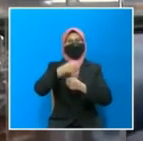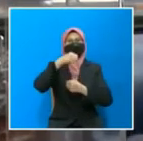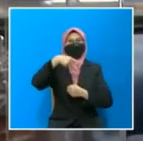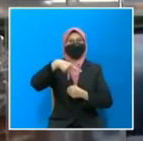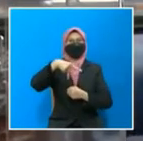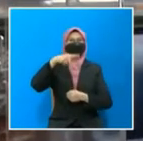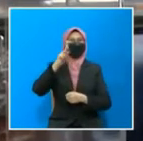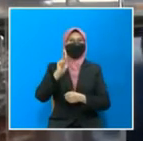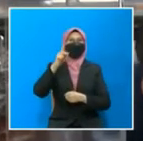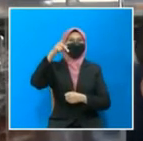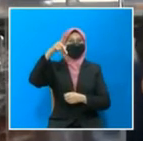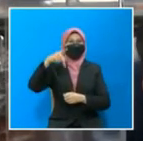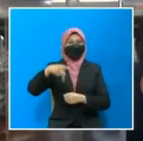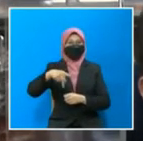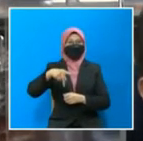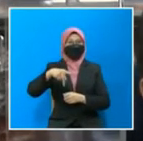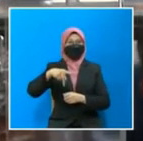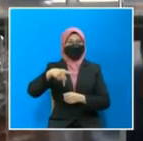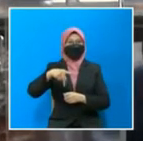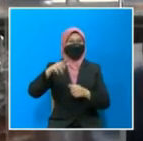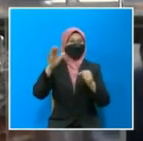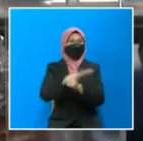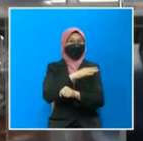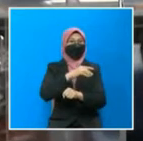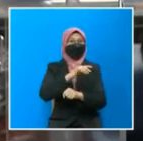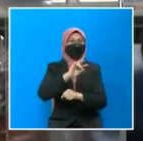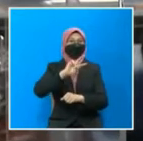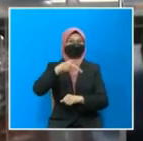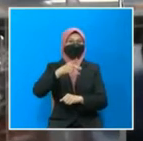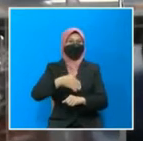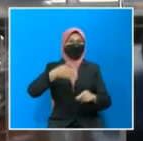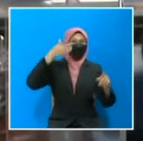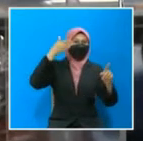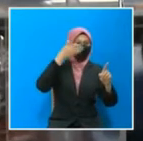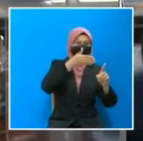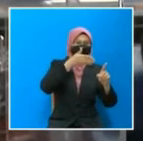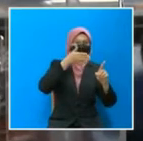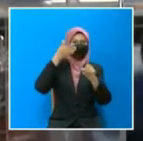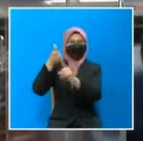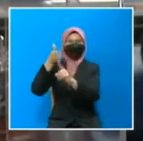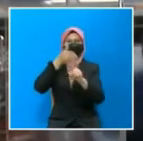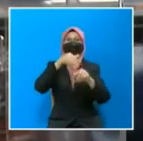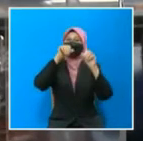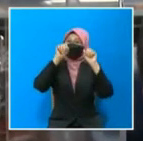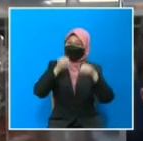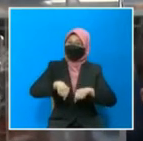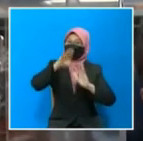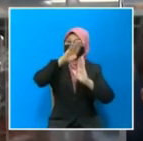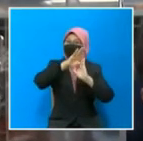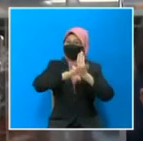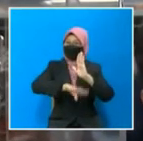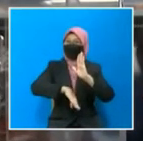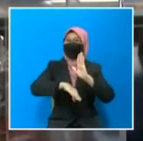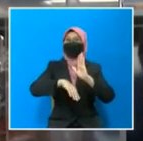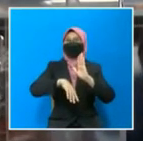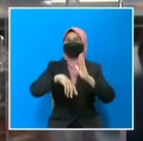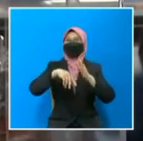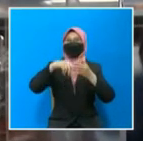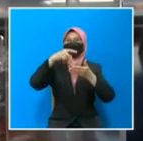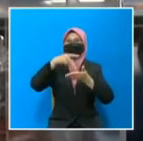sekatan pergerakan bersasar yang boleh mengurangkan kesan ekonomi yang